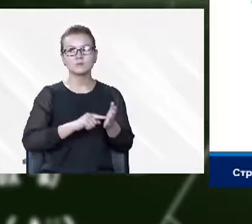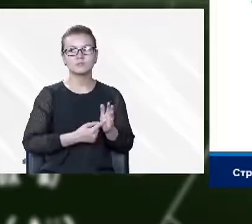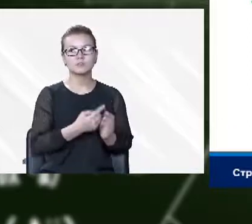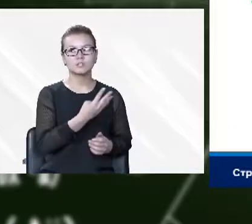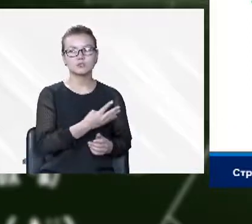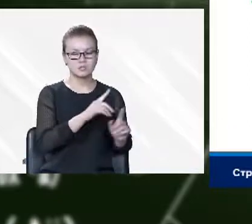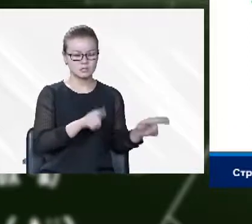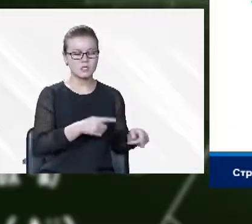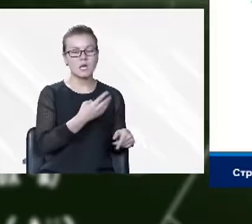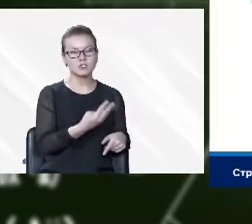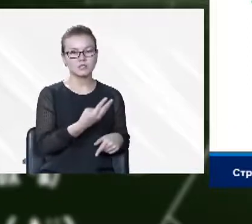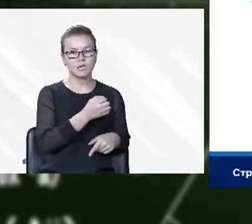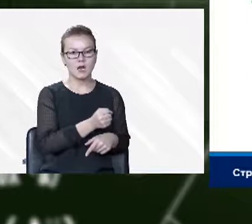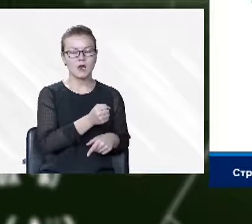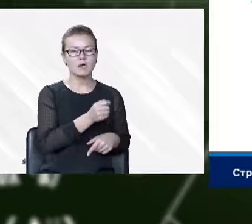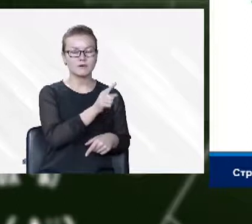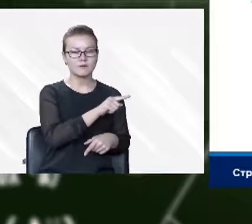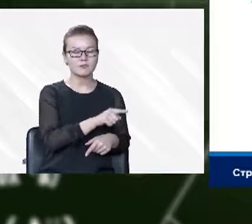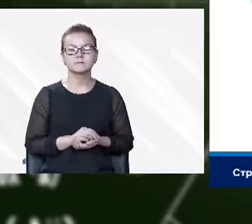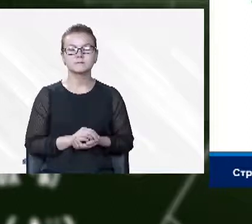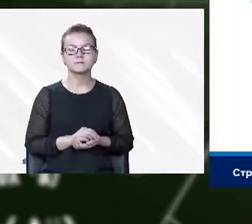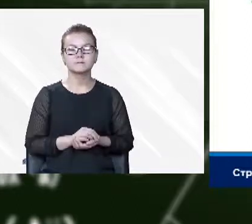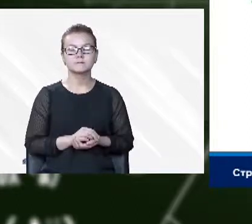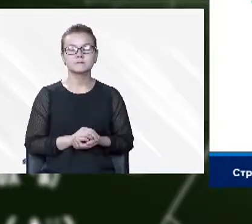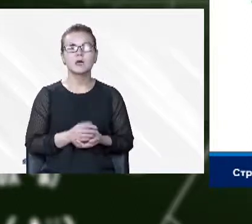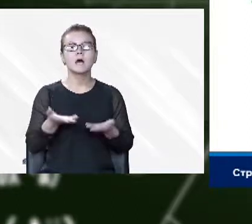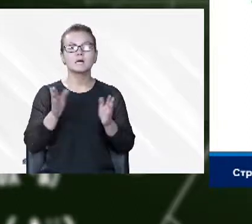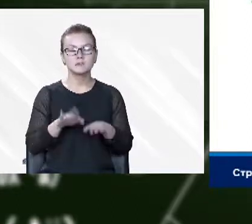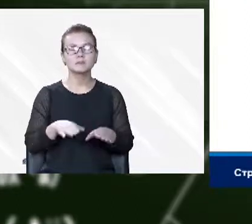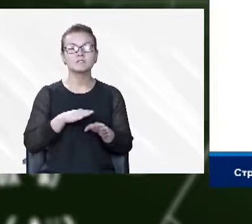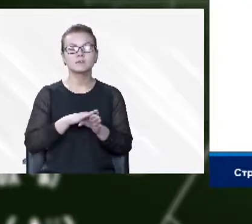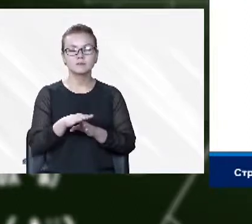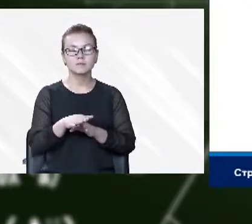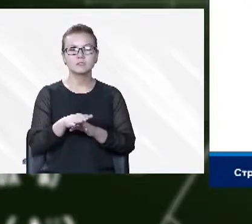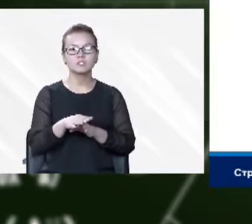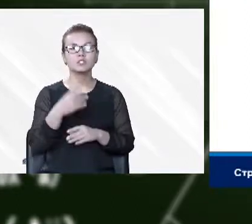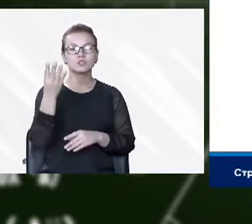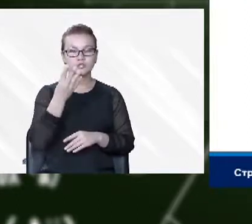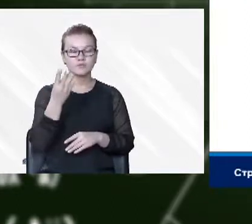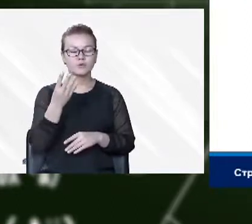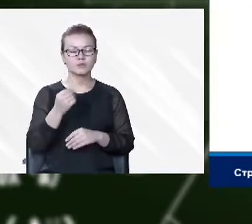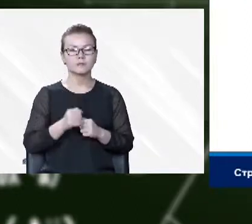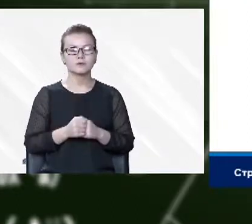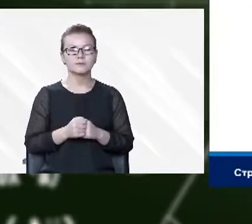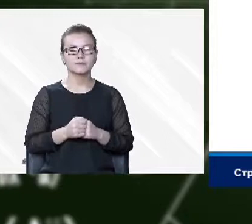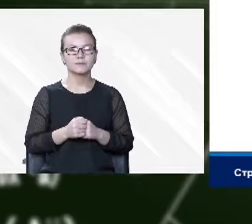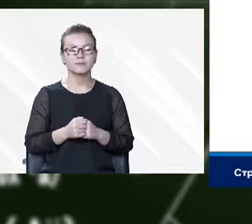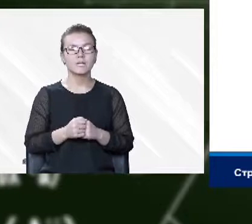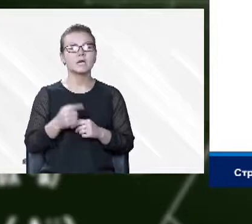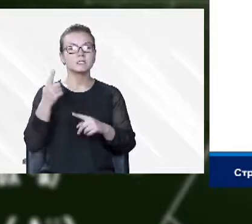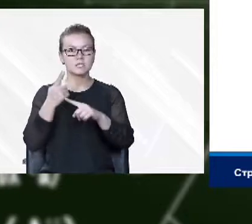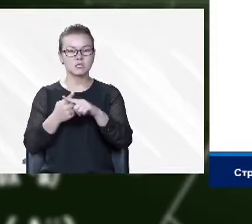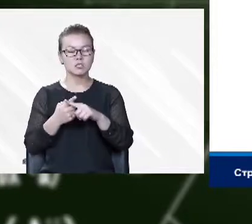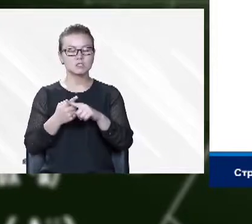разности 4а квадрат и единицы. Осталось выполнить четвертый шаг.